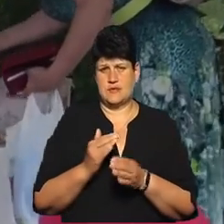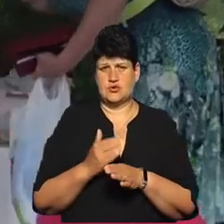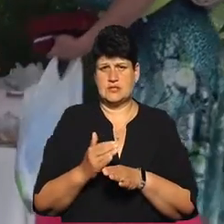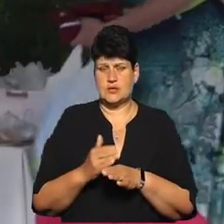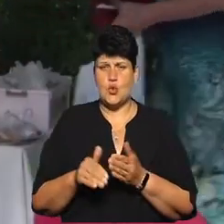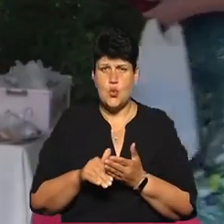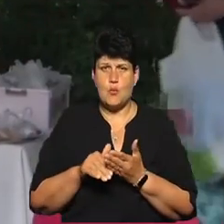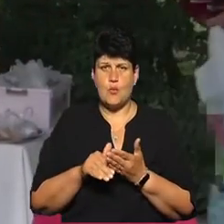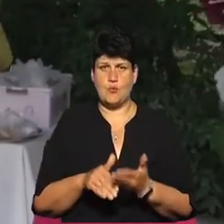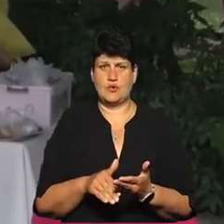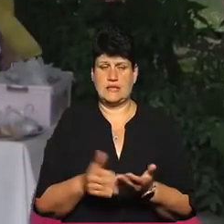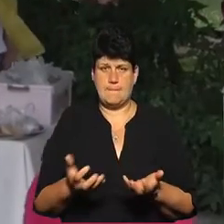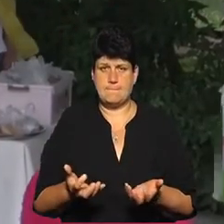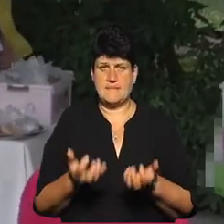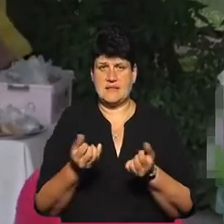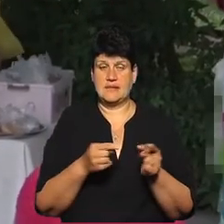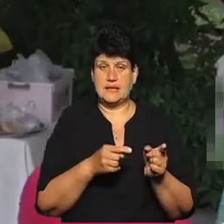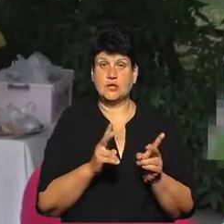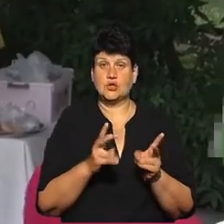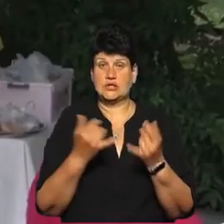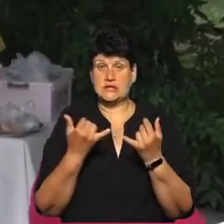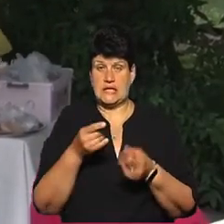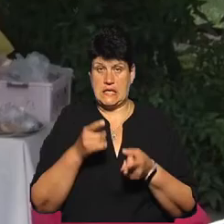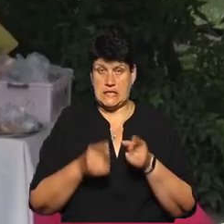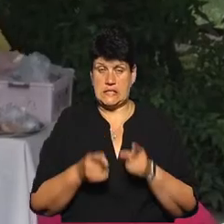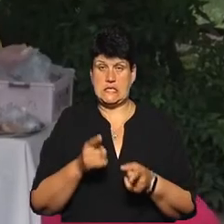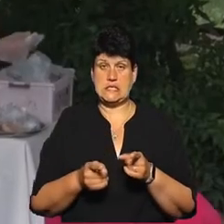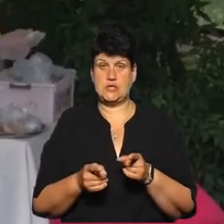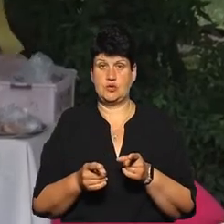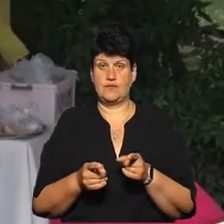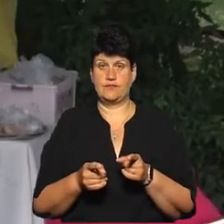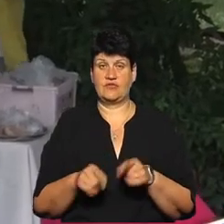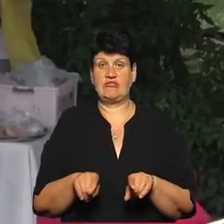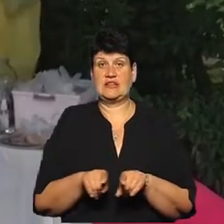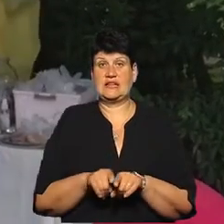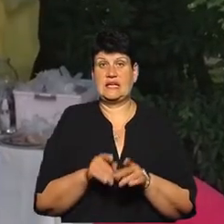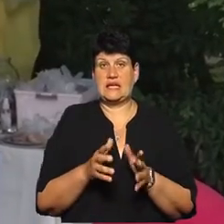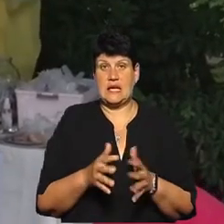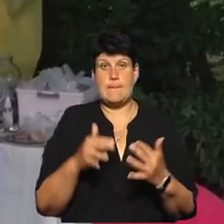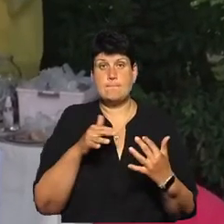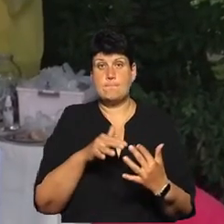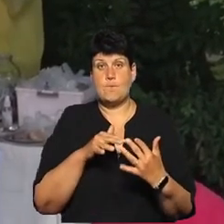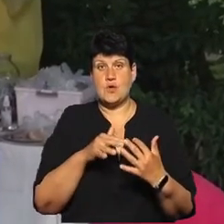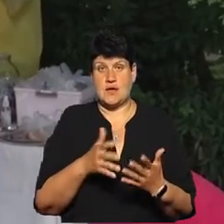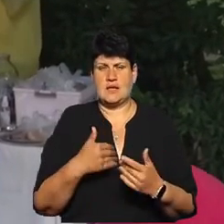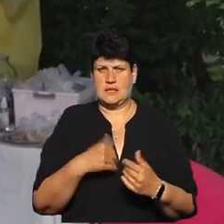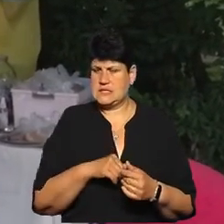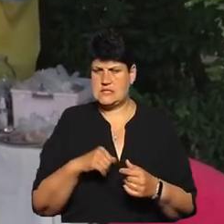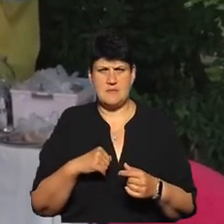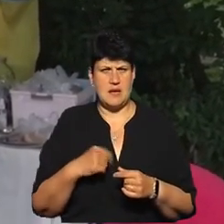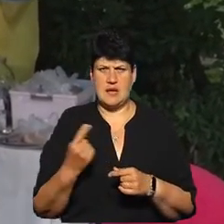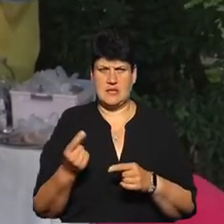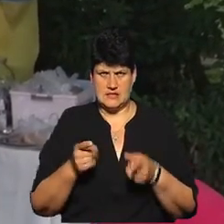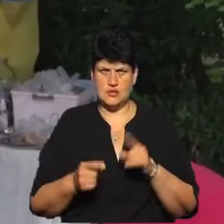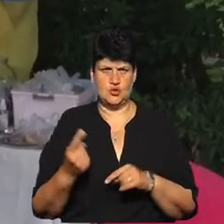допомогти і підтримати тим, хто зараз дійсно в нелегких таких боях. Я сама дійсно сама